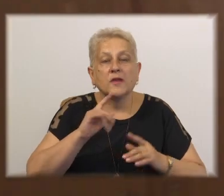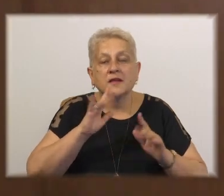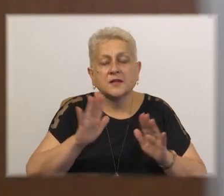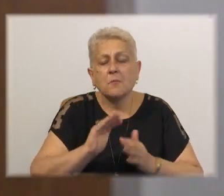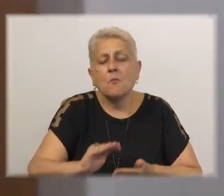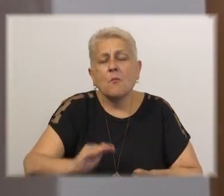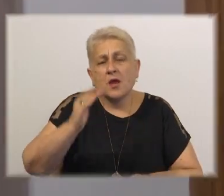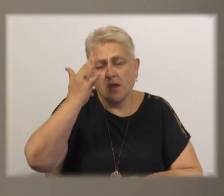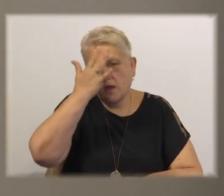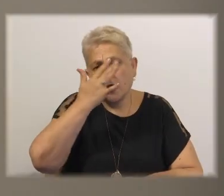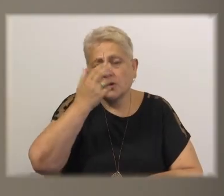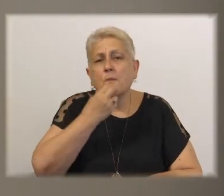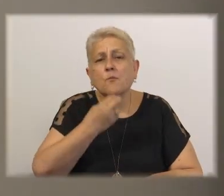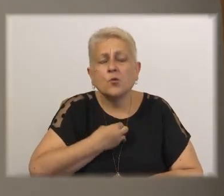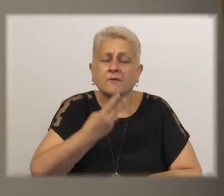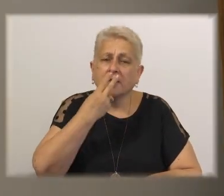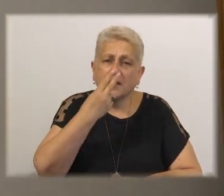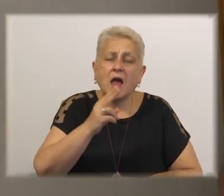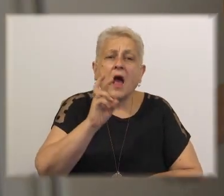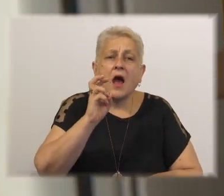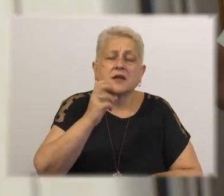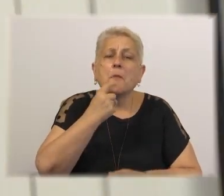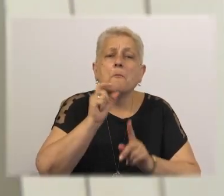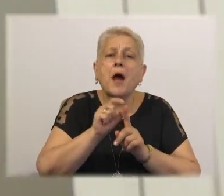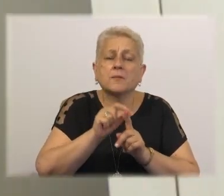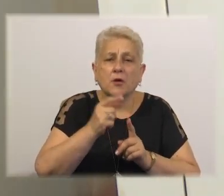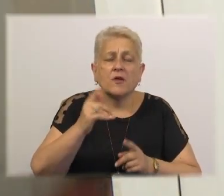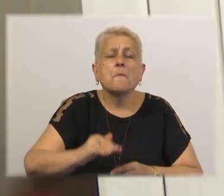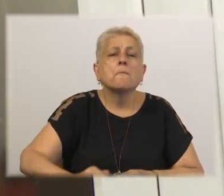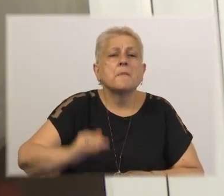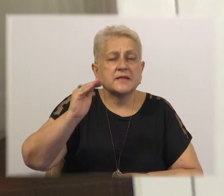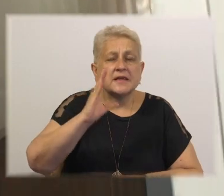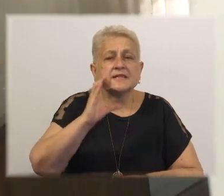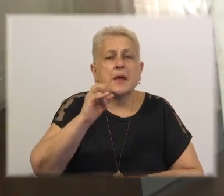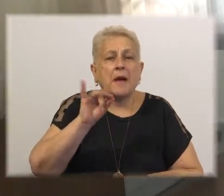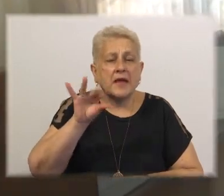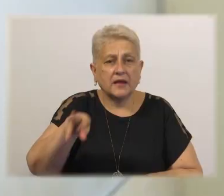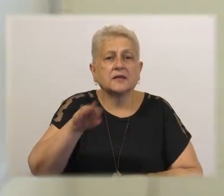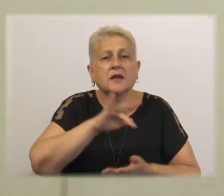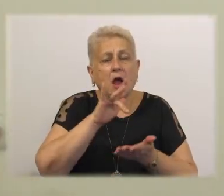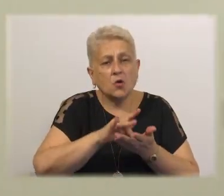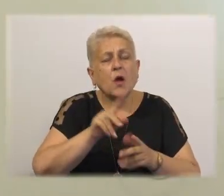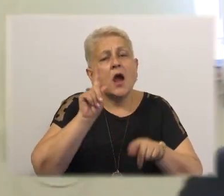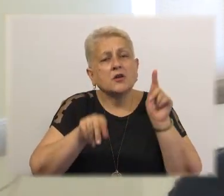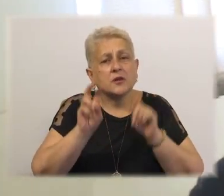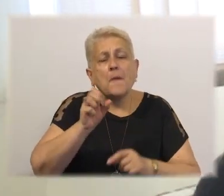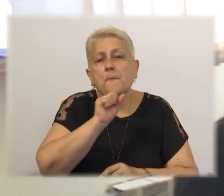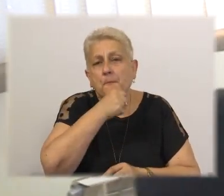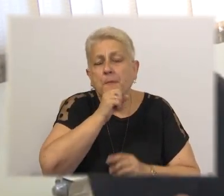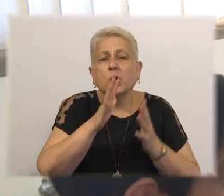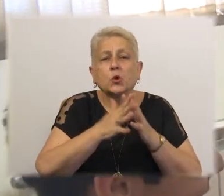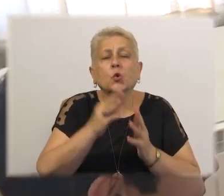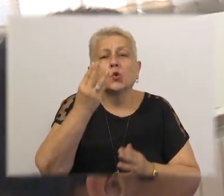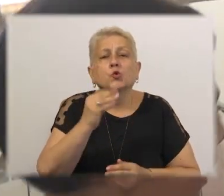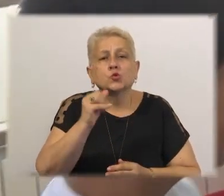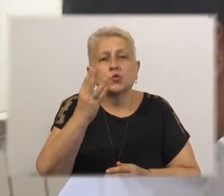փոքր տարիքում երազել է մուլտֆիլմներ դիտել Արցախի բարբառով։ Ինքը մեծացել է Ստեփանակերտ քաղաքում, հաճախ գնացել է Պապին Հյու,